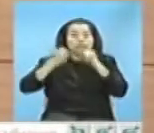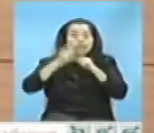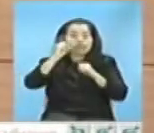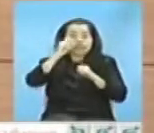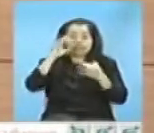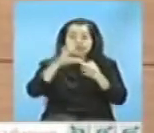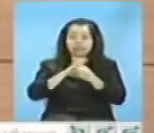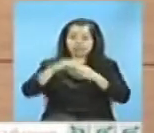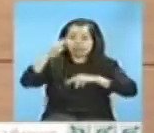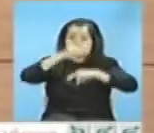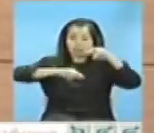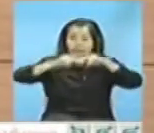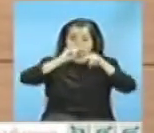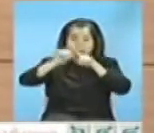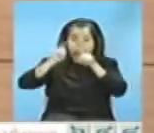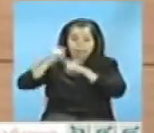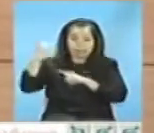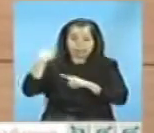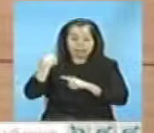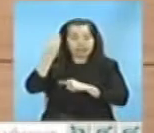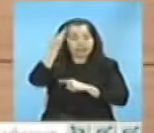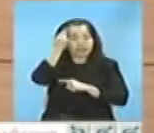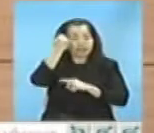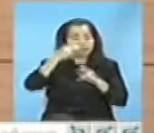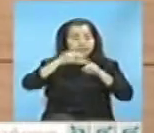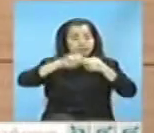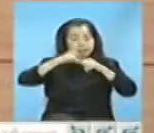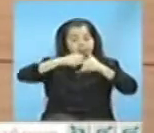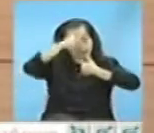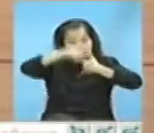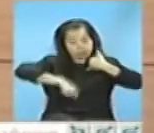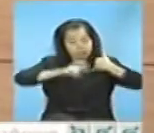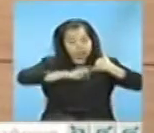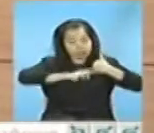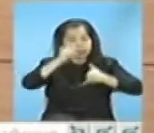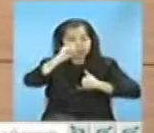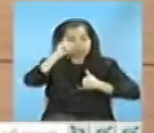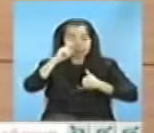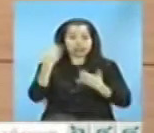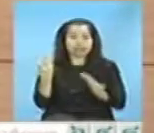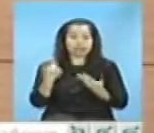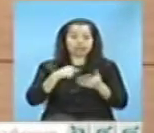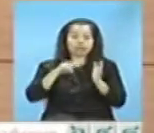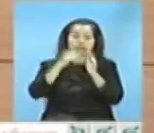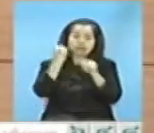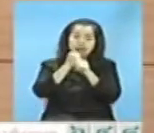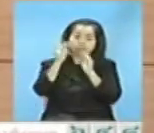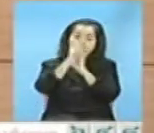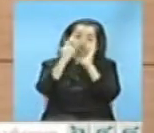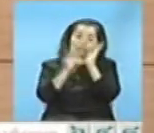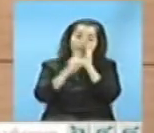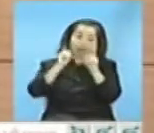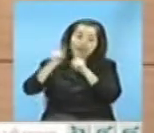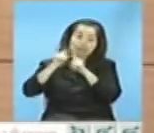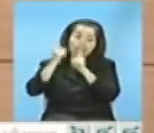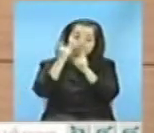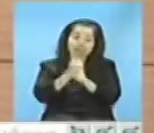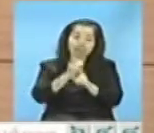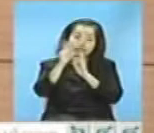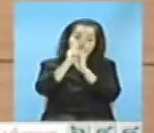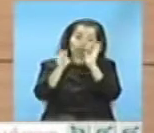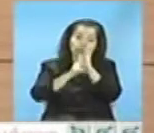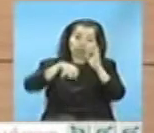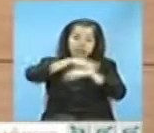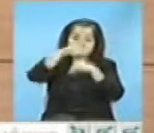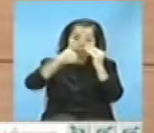ในเรื่องรัฐธรรมนูญไม่ดีนั้นเนี่ยเราถามตัวเราเองหรือเปล่าครับว่าเรานั้นได้ออกกฎหมายประกอบรัฐธรรมนูญได้ครบถ้วนแล้วหรือยังโดยเฉ